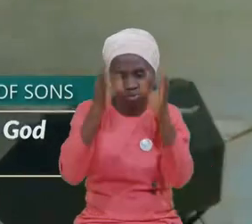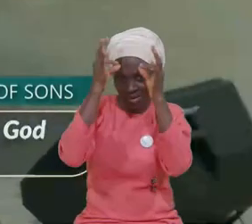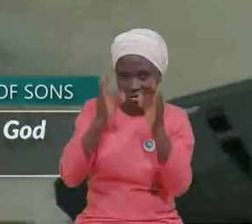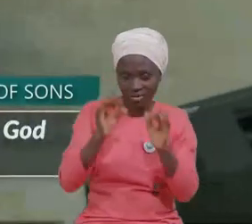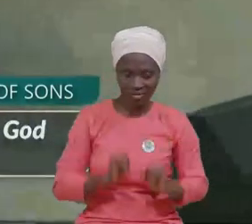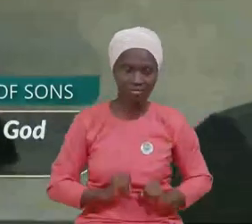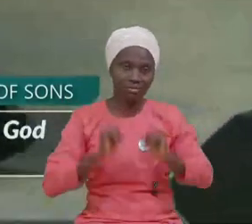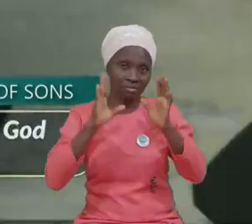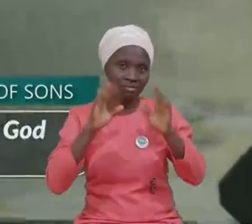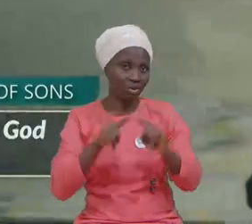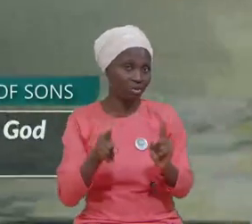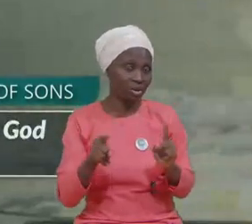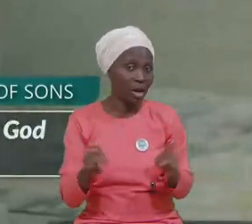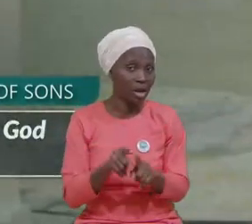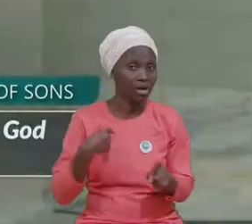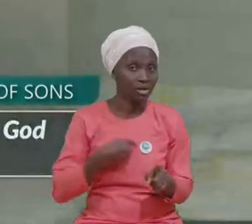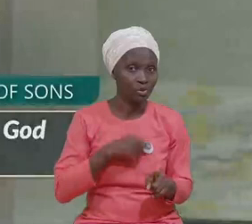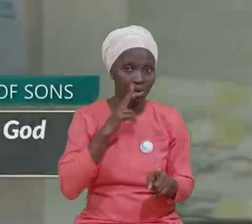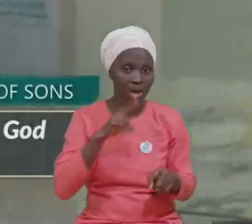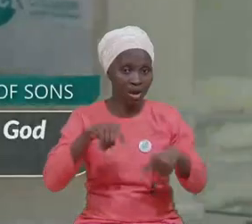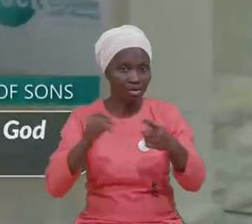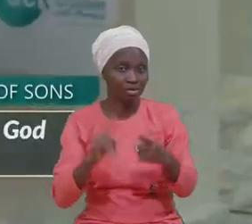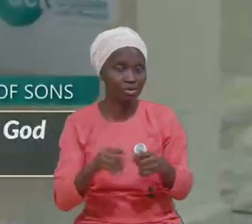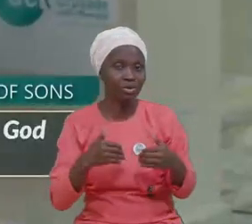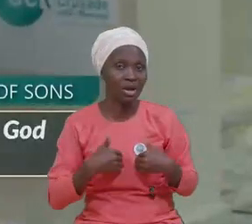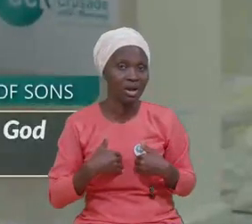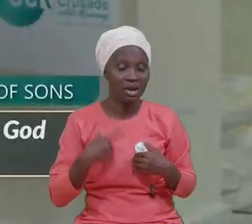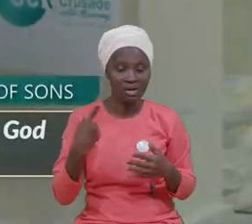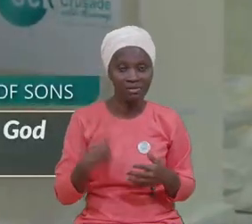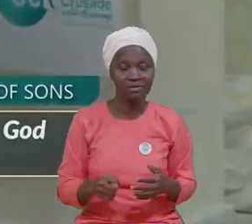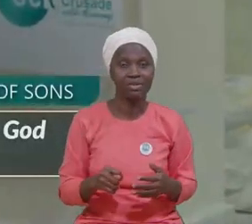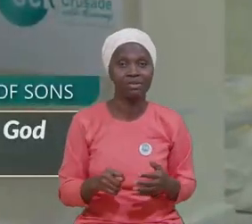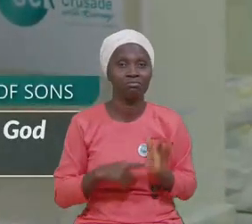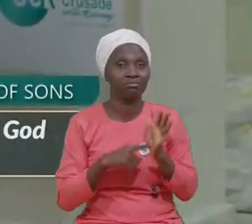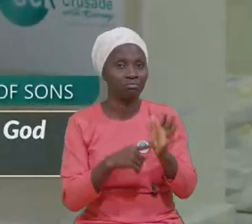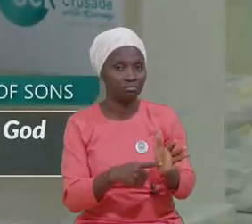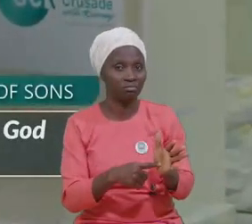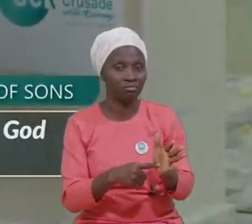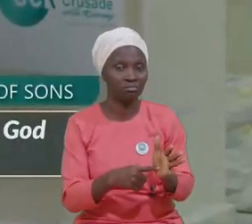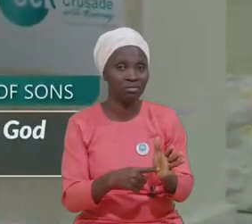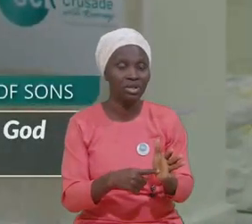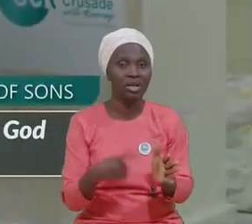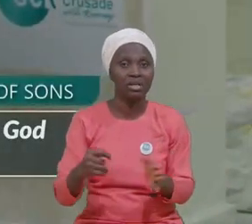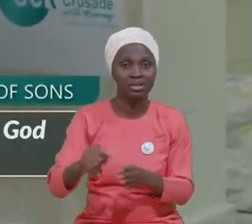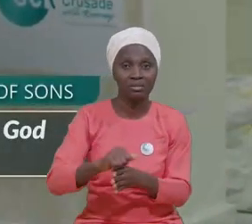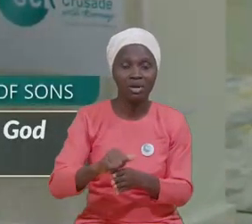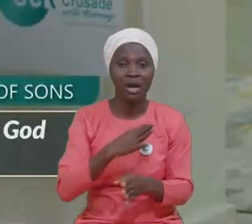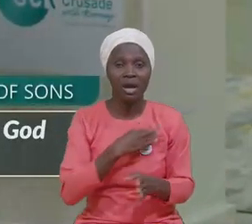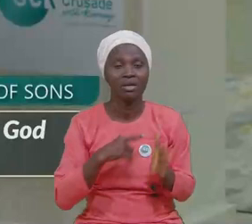décisif. Mais, comme nous aurons la démonstration,